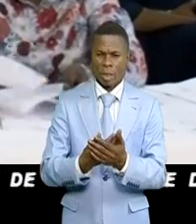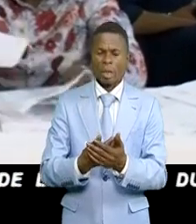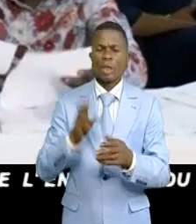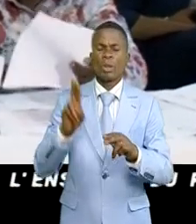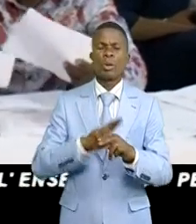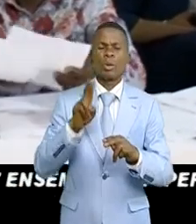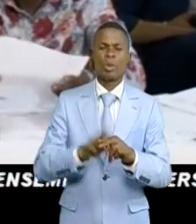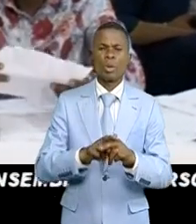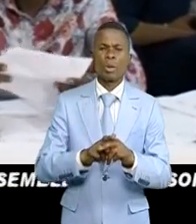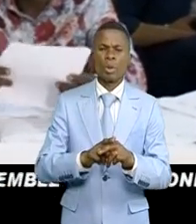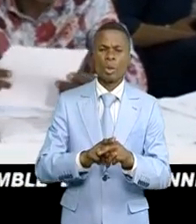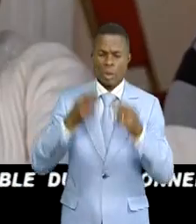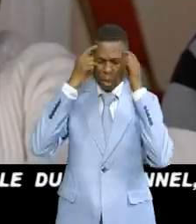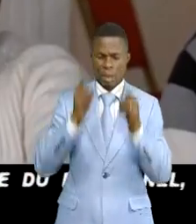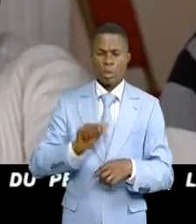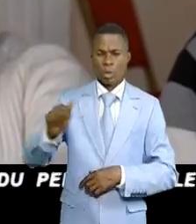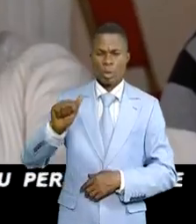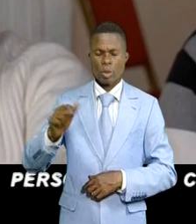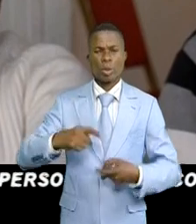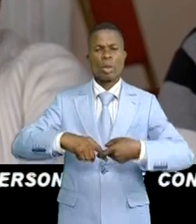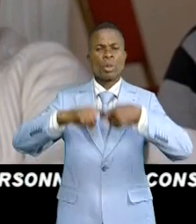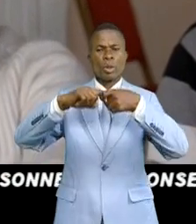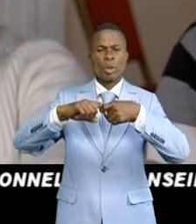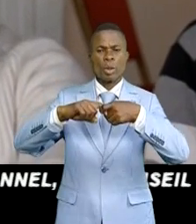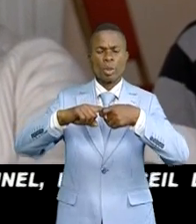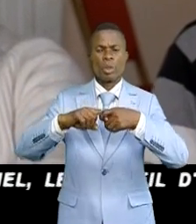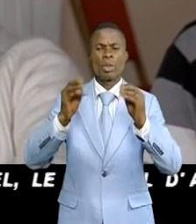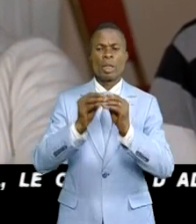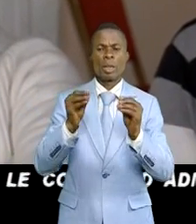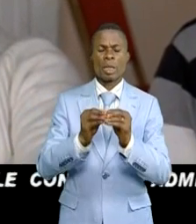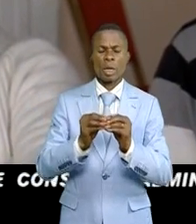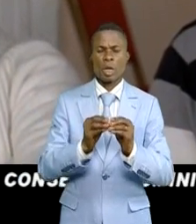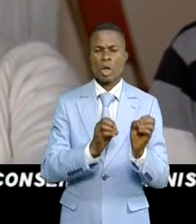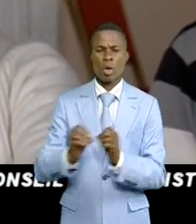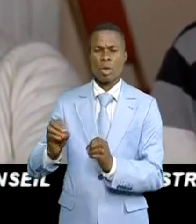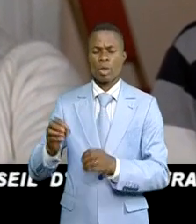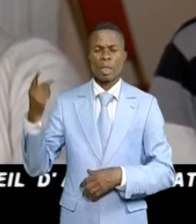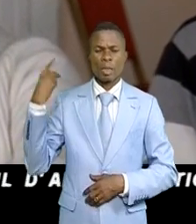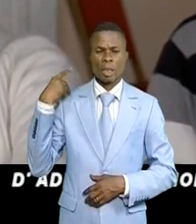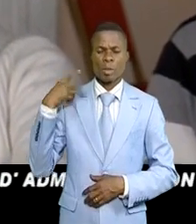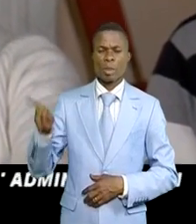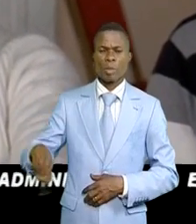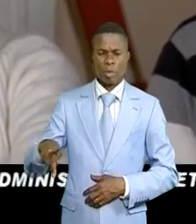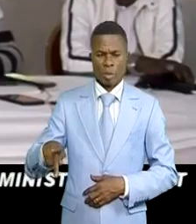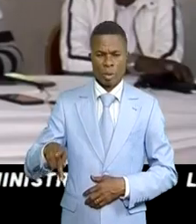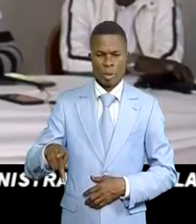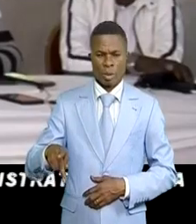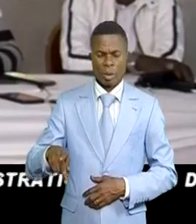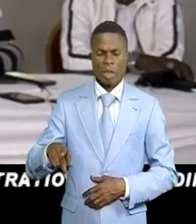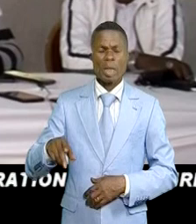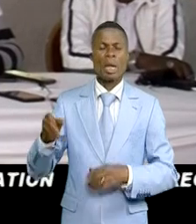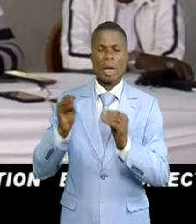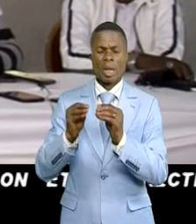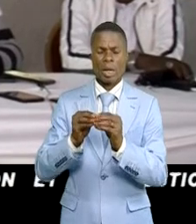et avec précipitation décidé de suspendre la session ordinaire en cours, laquelle se tient de